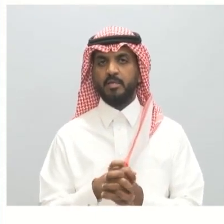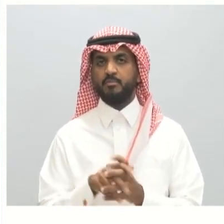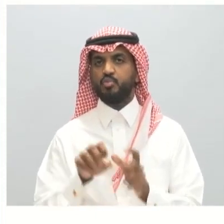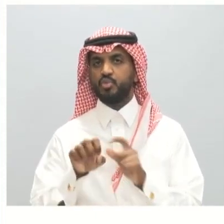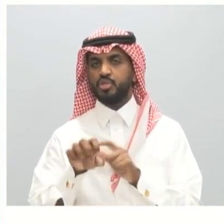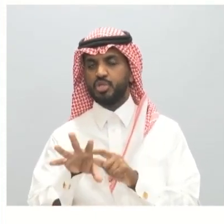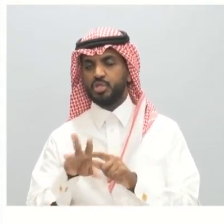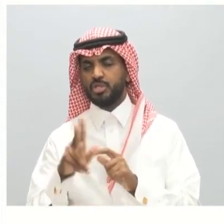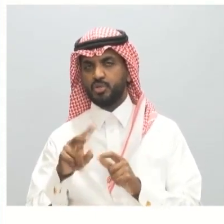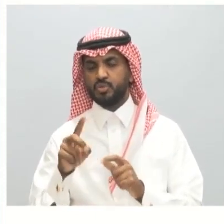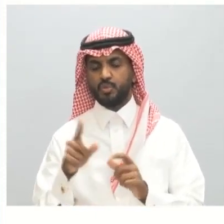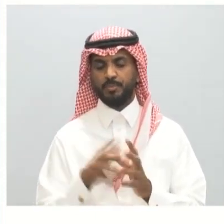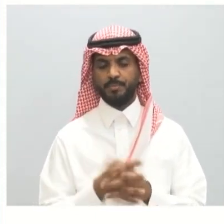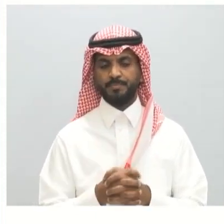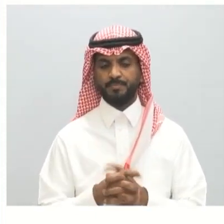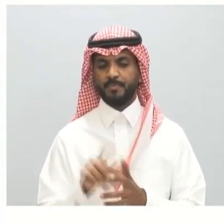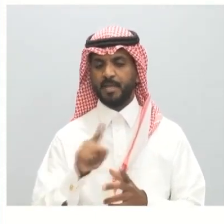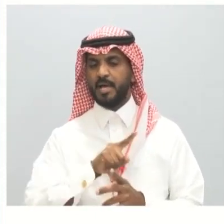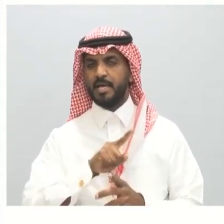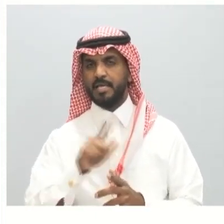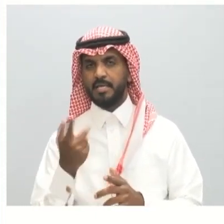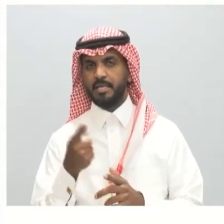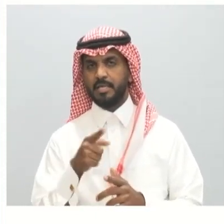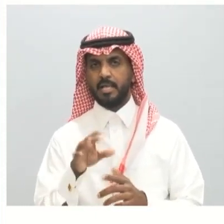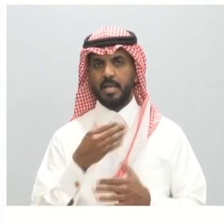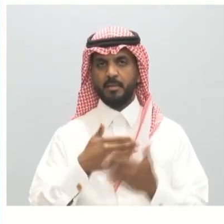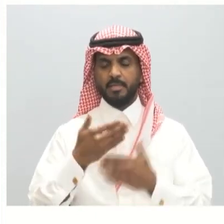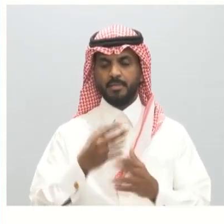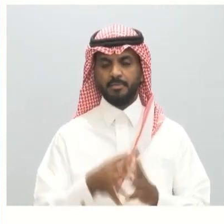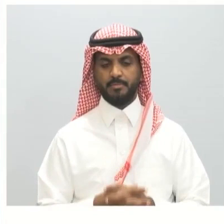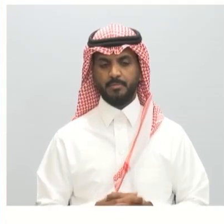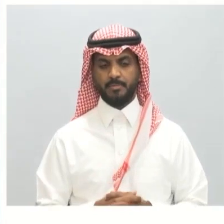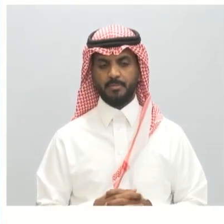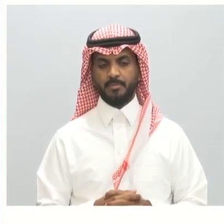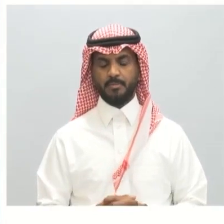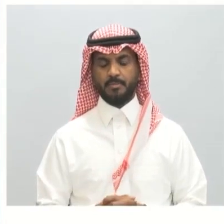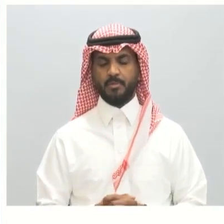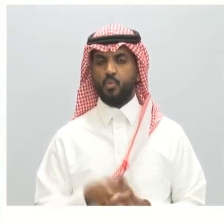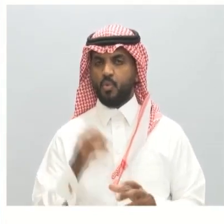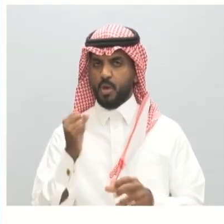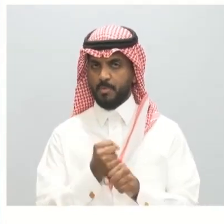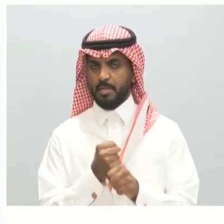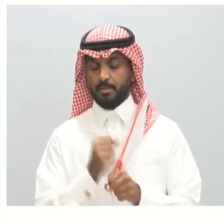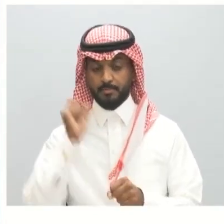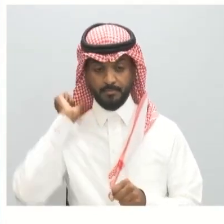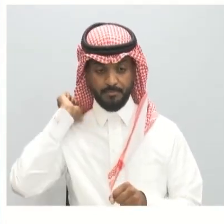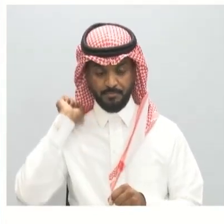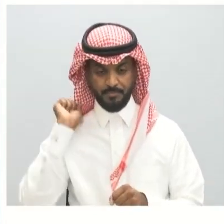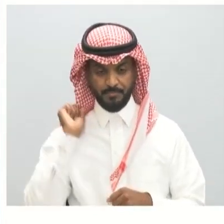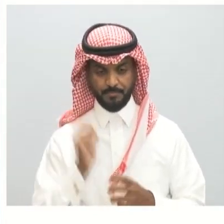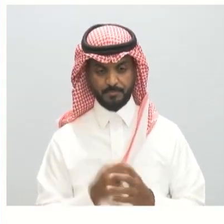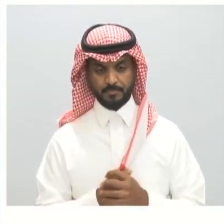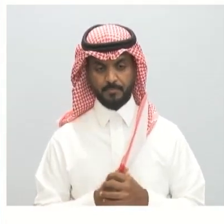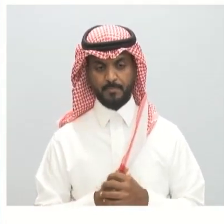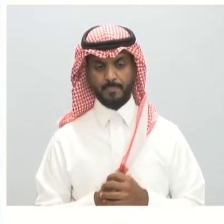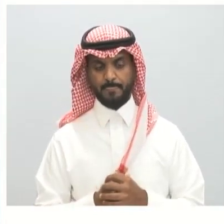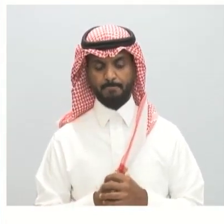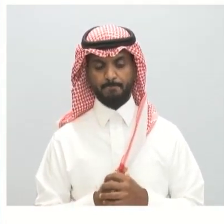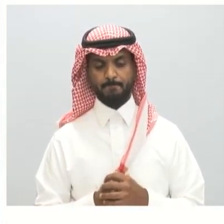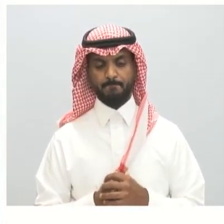الجيروسكوب اي البينات هذه وظيفتها والوظيفه الاولى تكون